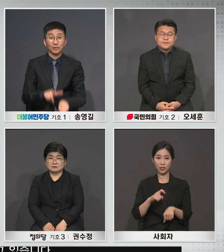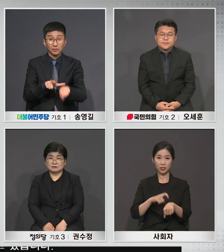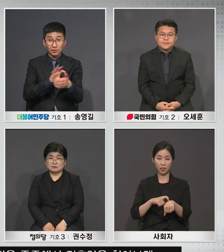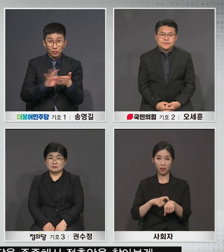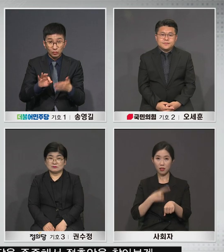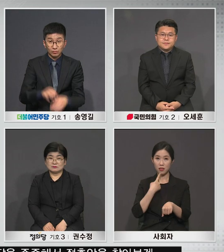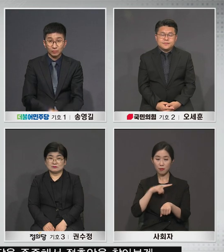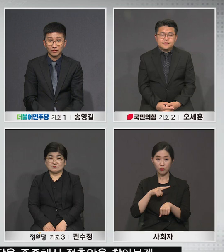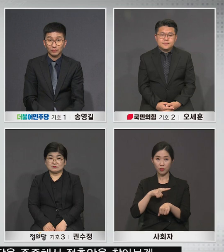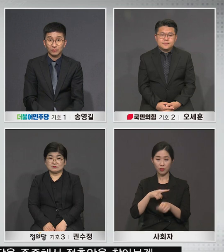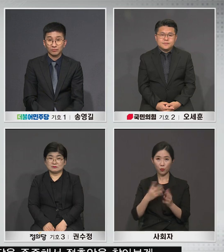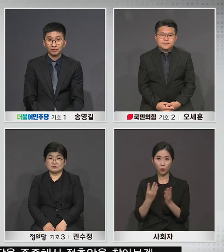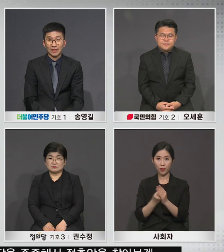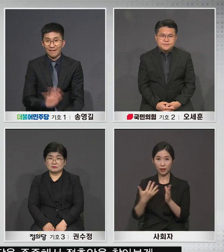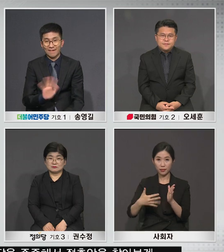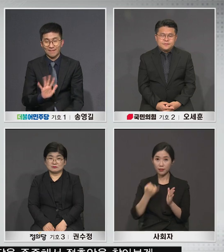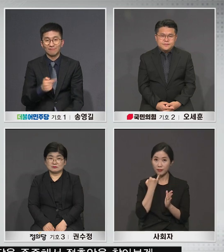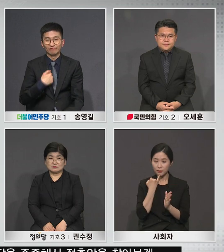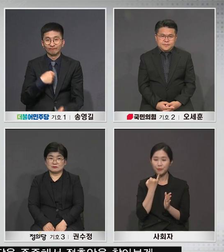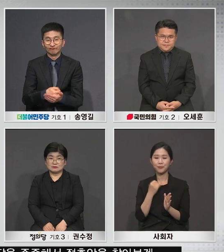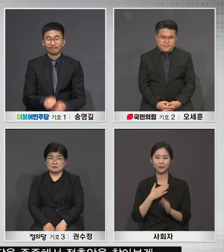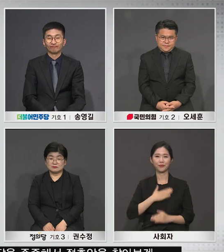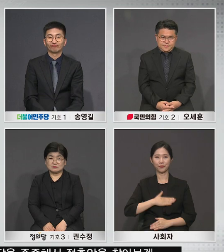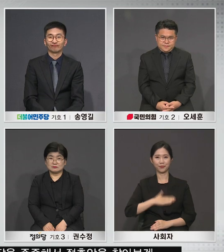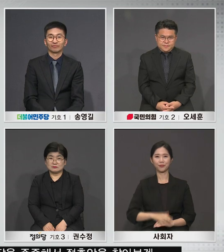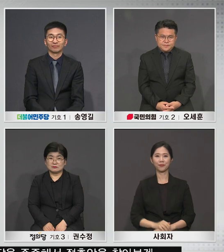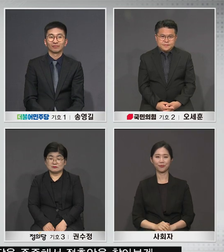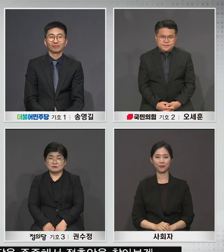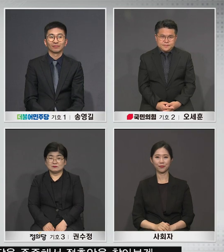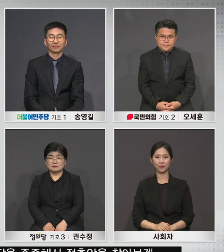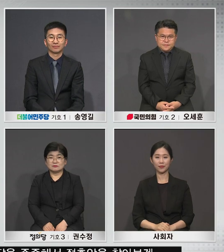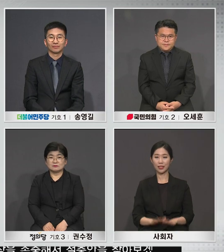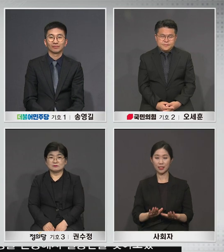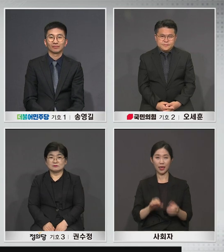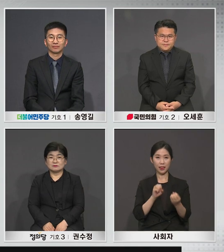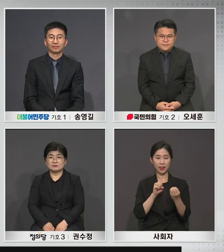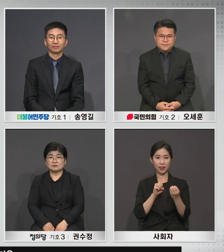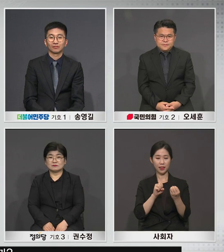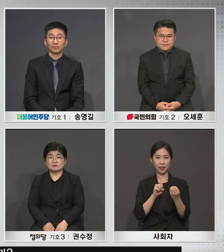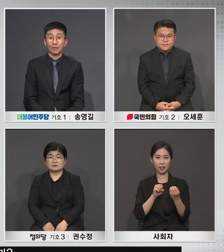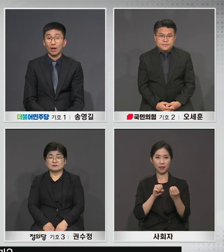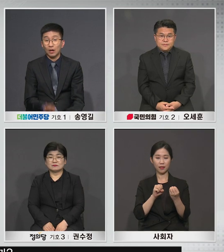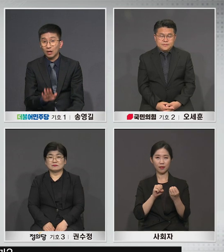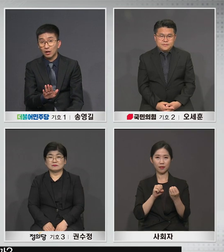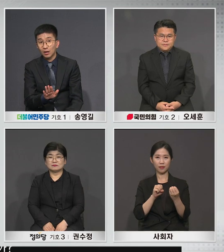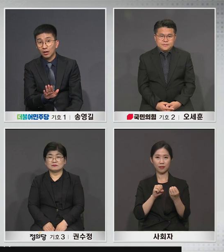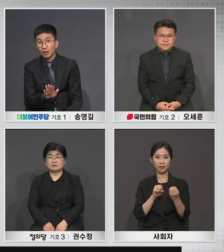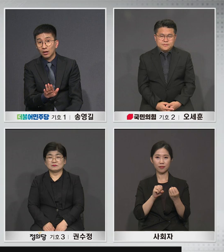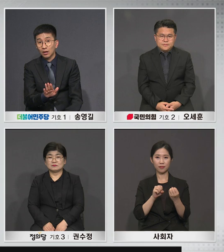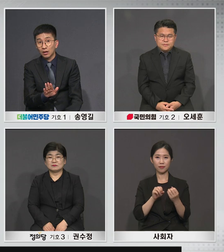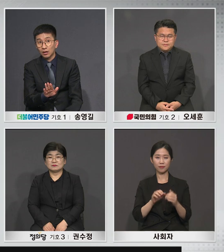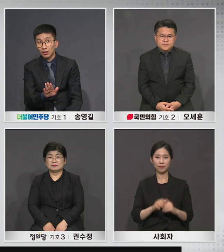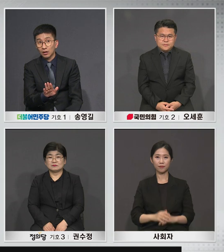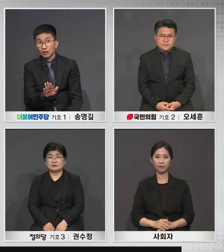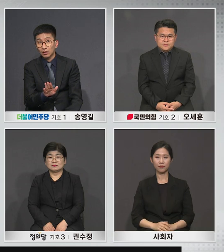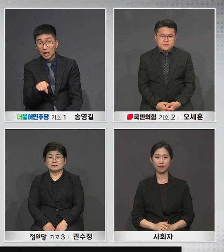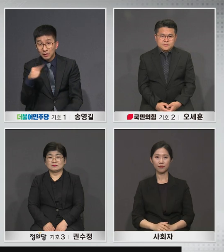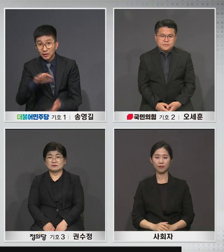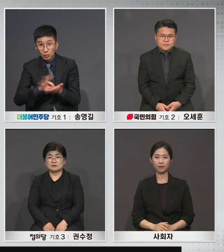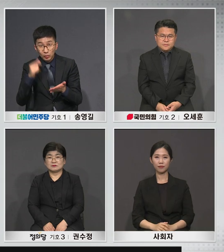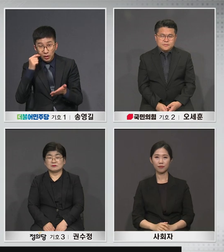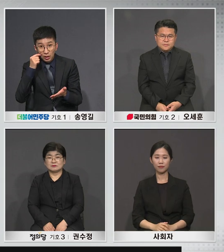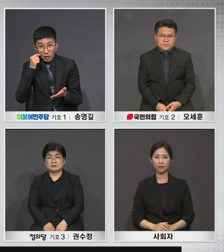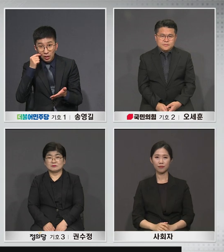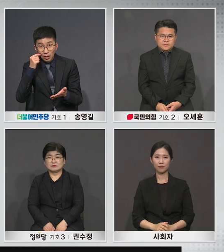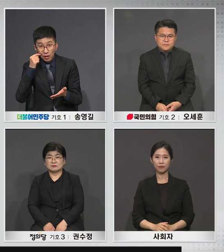괜찮으시겠습니까? 알겠습니다. 이번에는 답변을 오세훈 후보께 해주시는... 뭐 씁니까? 다음에 그러면 총량제